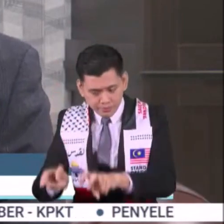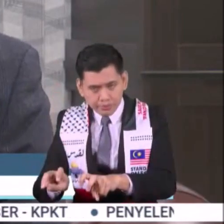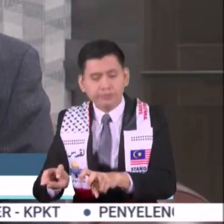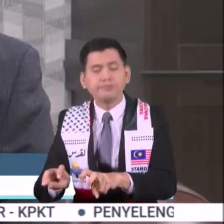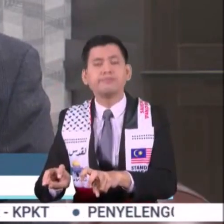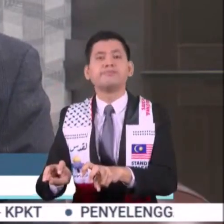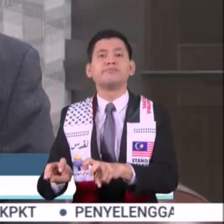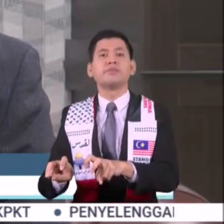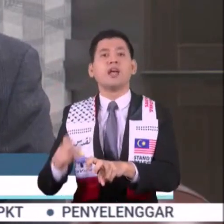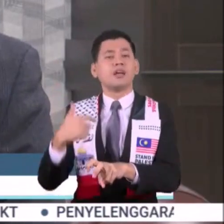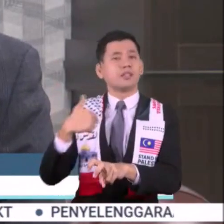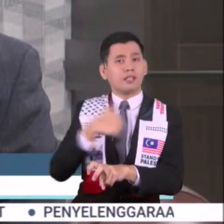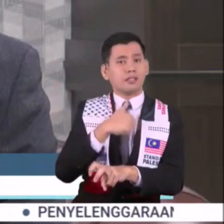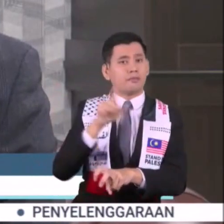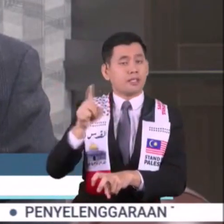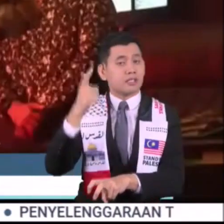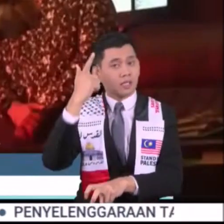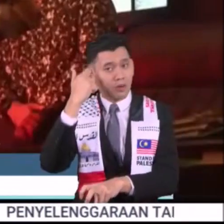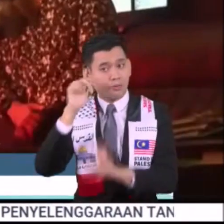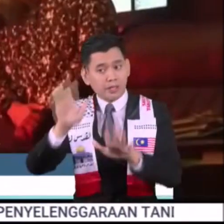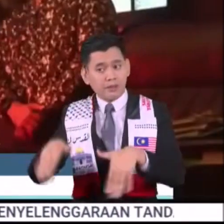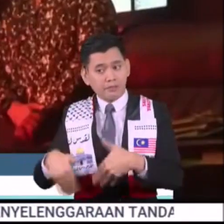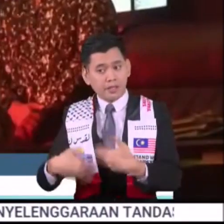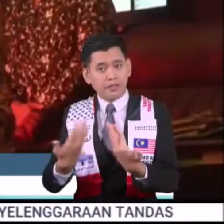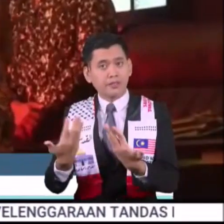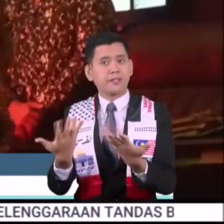yang perlu diperbaiki.